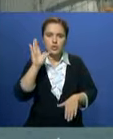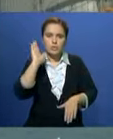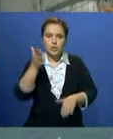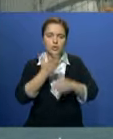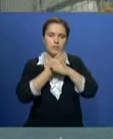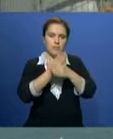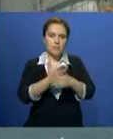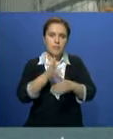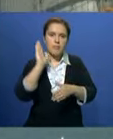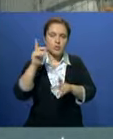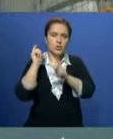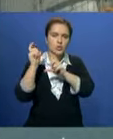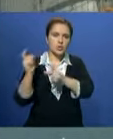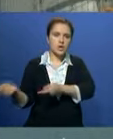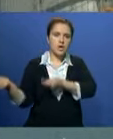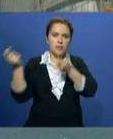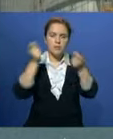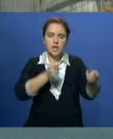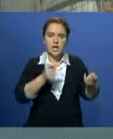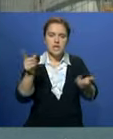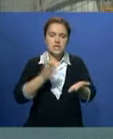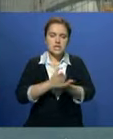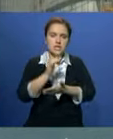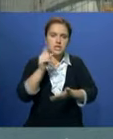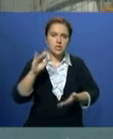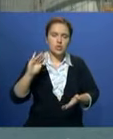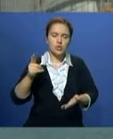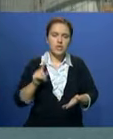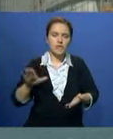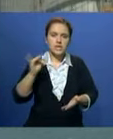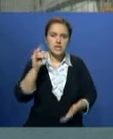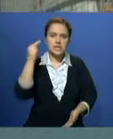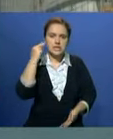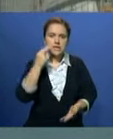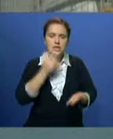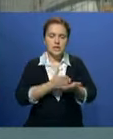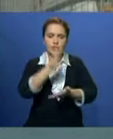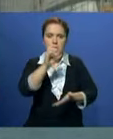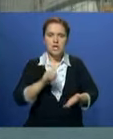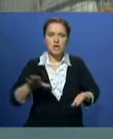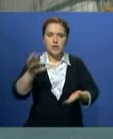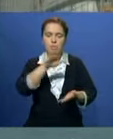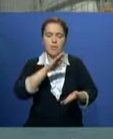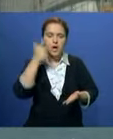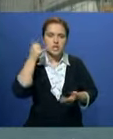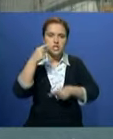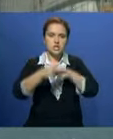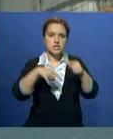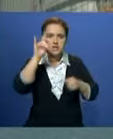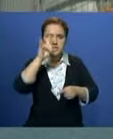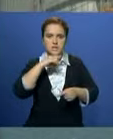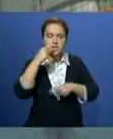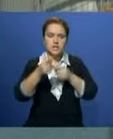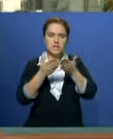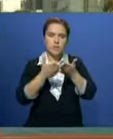способствовать консолидации грузов, следующих из Юго-Востока и из Китая в направлении Европы, Азии через Казахстан и, соответственно, через порт